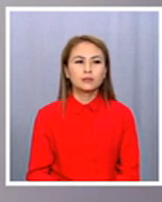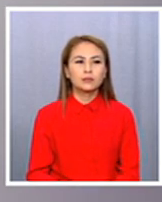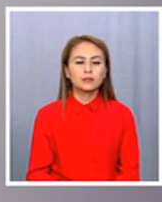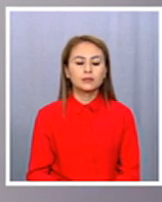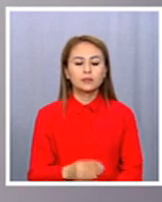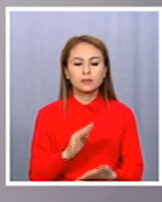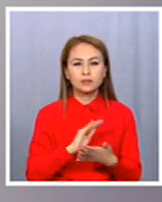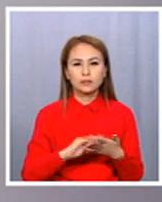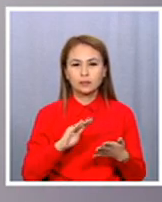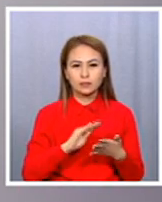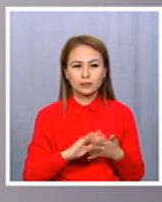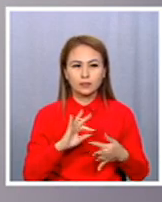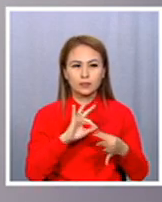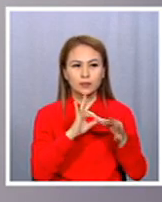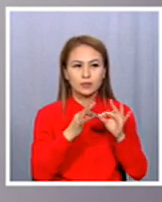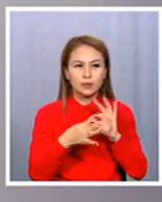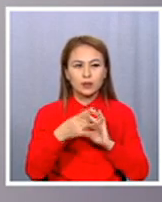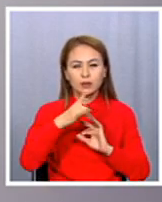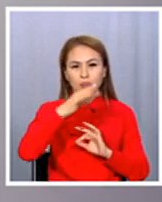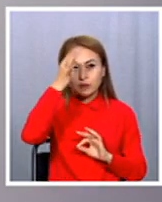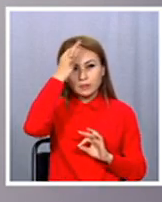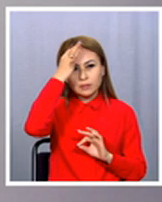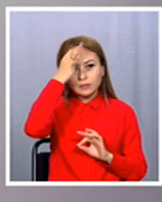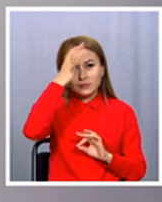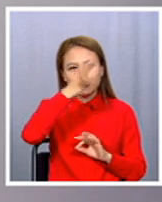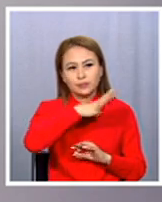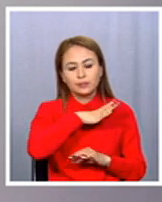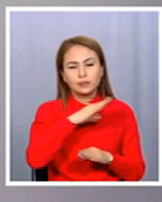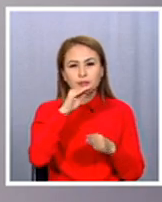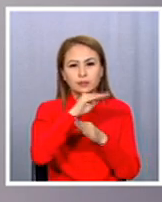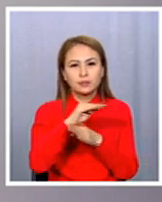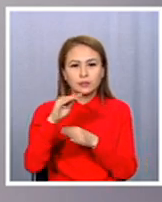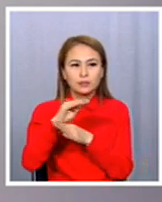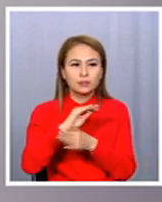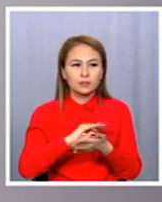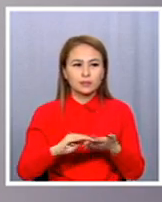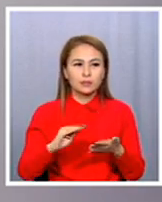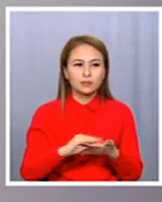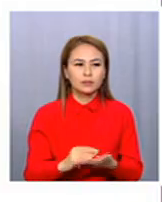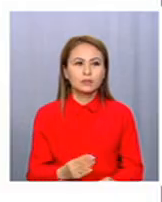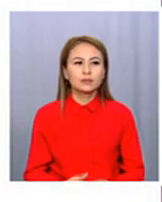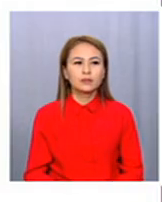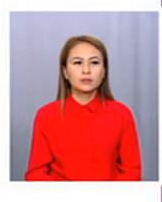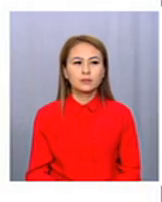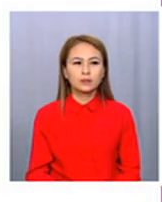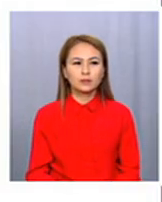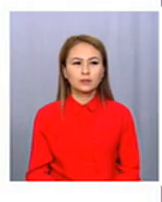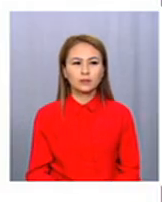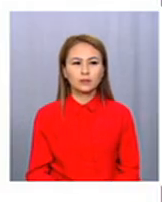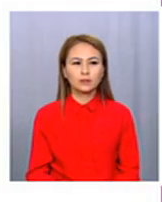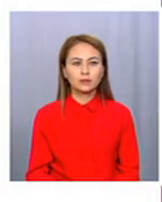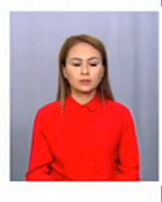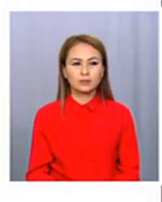Шығармадағы кейіпкер бейнесін еске түсіре отырып, сөйлемдерді толықтырып жазыңыздар.